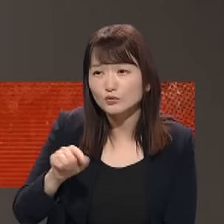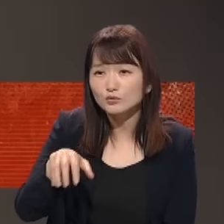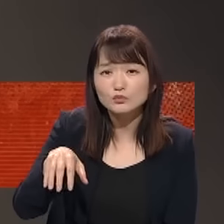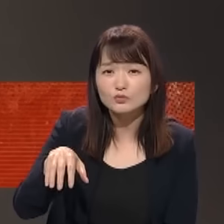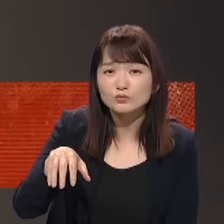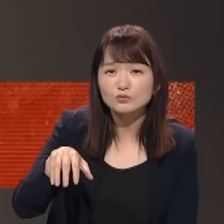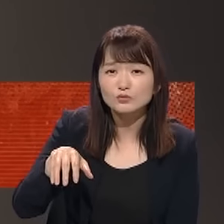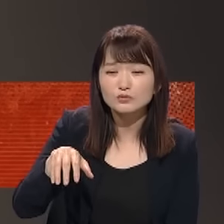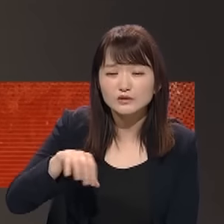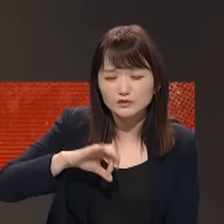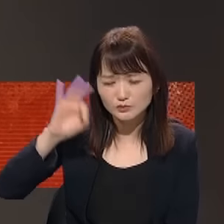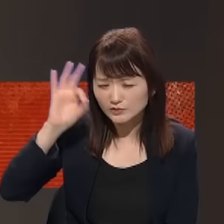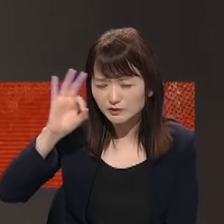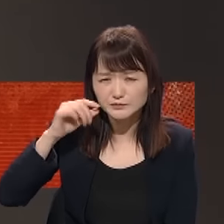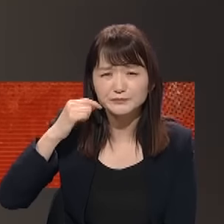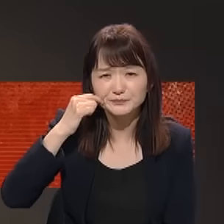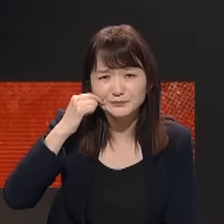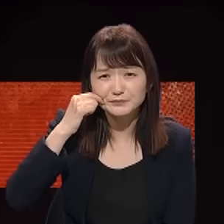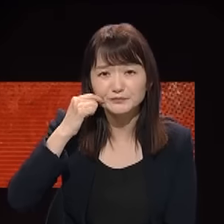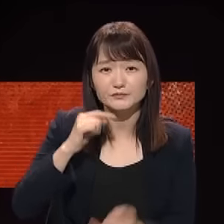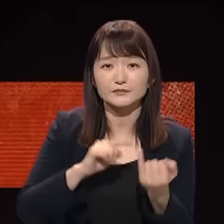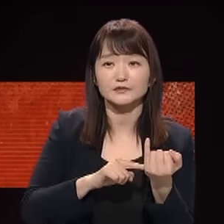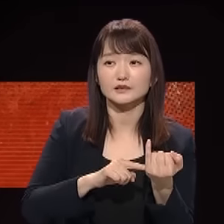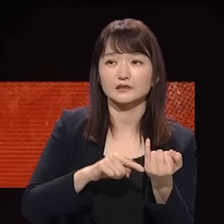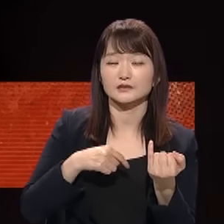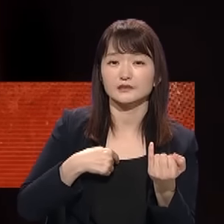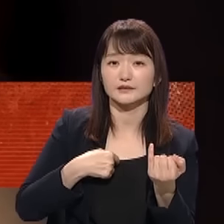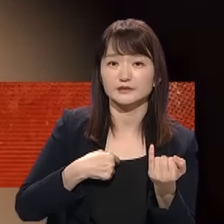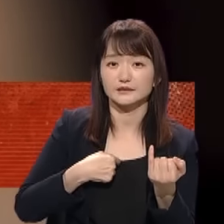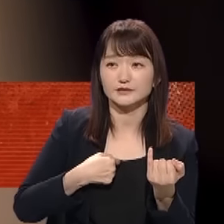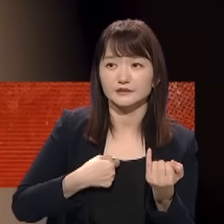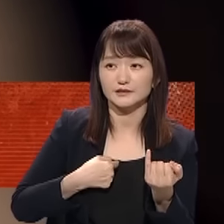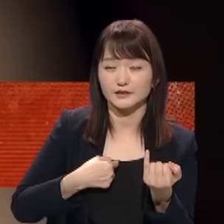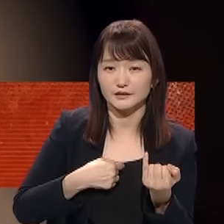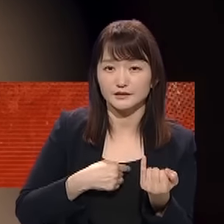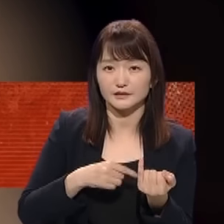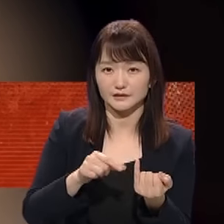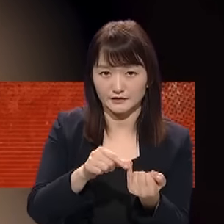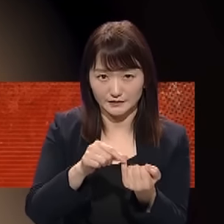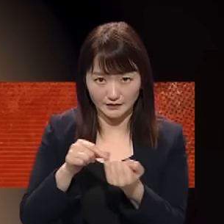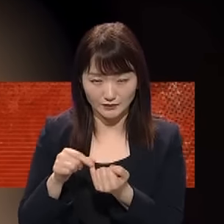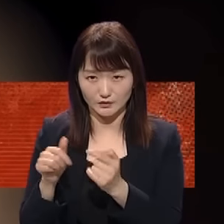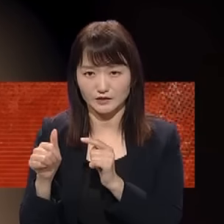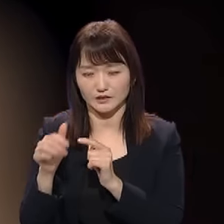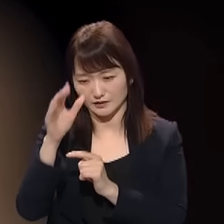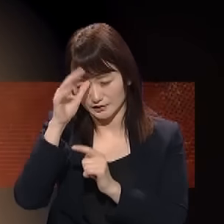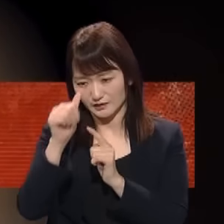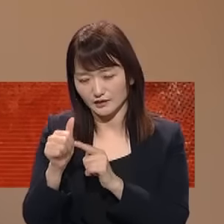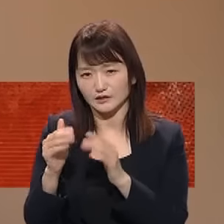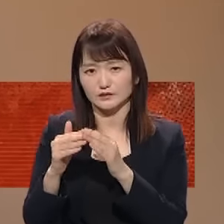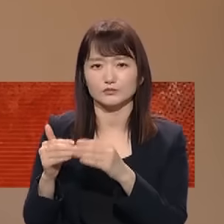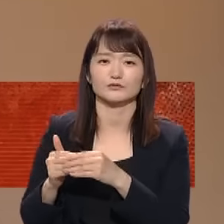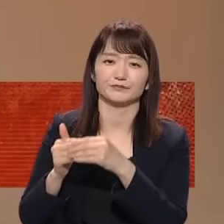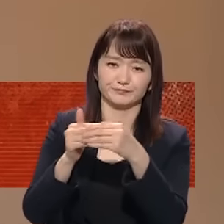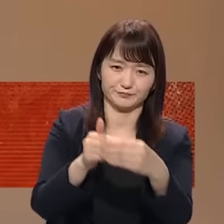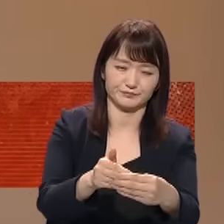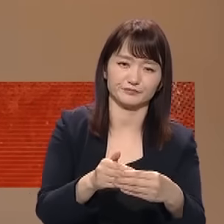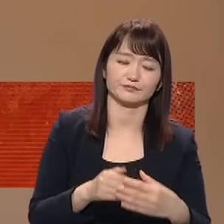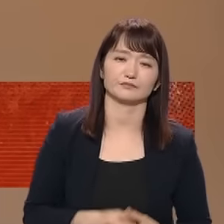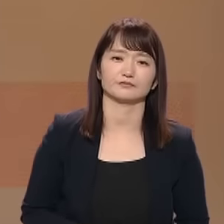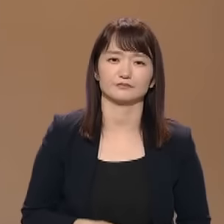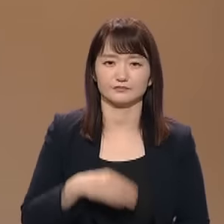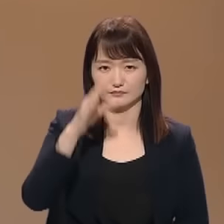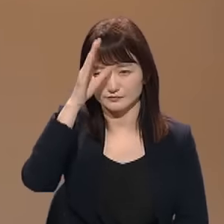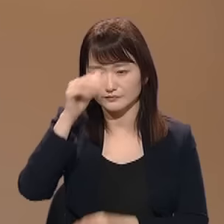어디에서도 찾지 못했다 하고요. 여성은 자신이 간택당했다는 걸 인정하고 녀석을 집으로 데려갔습니다. 세상에. 네, 여성은